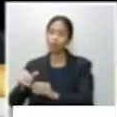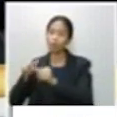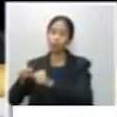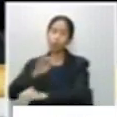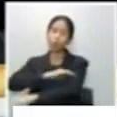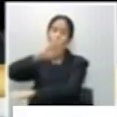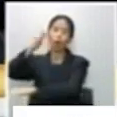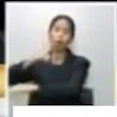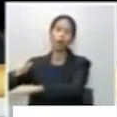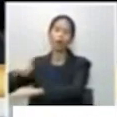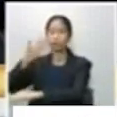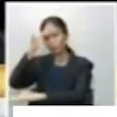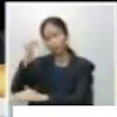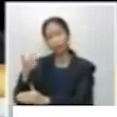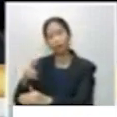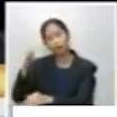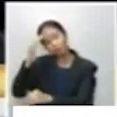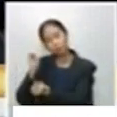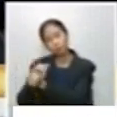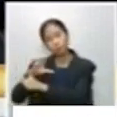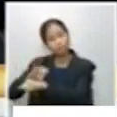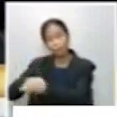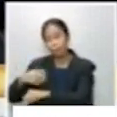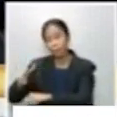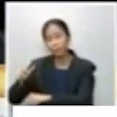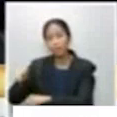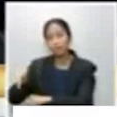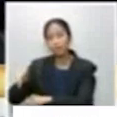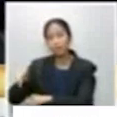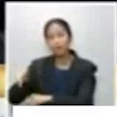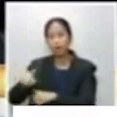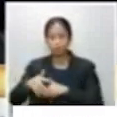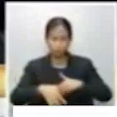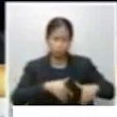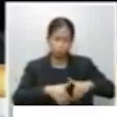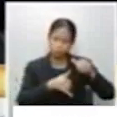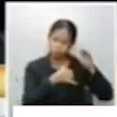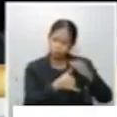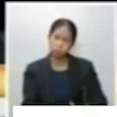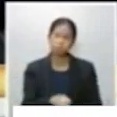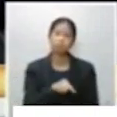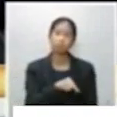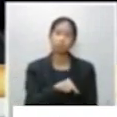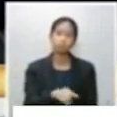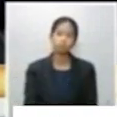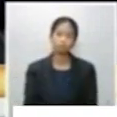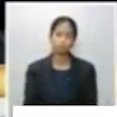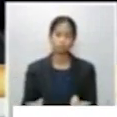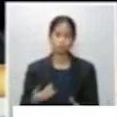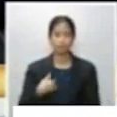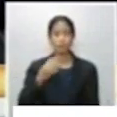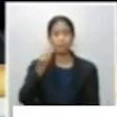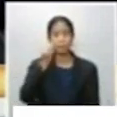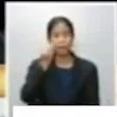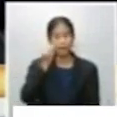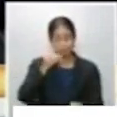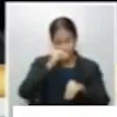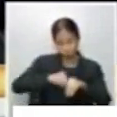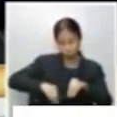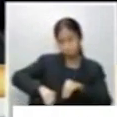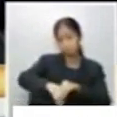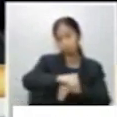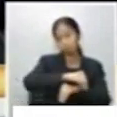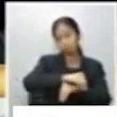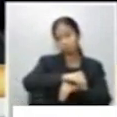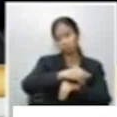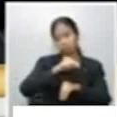ผมก็มีลักษณะแบบนี้เพียงแต่มันเป็นแบ่งเขตของผมเนี่ยพวกหมู่บ้านรอบหนองหารออก